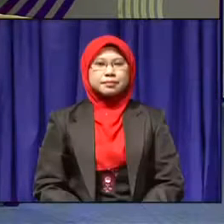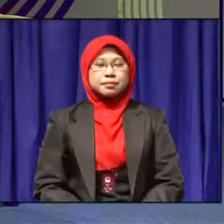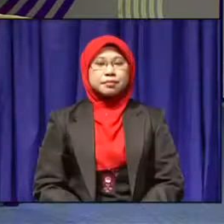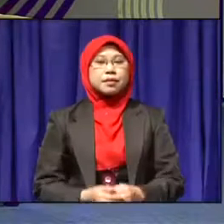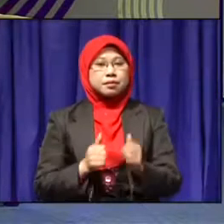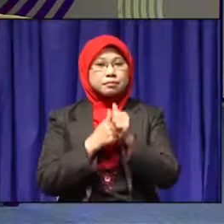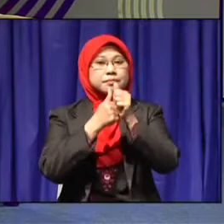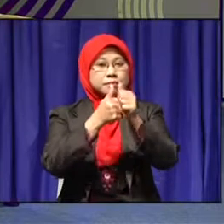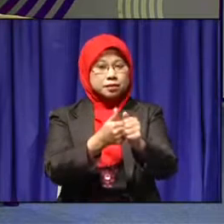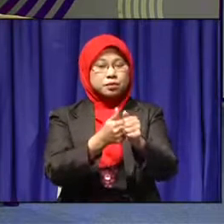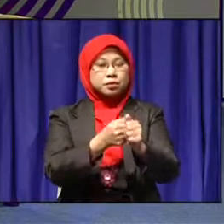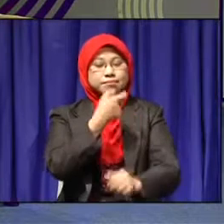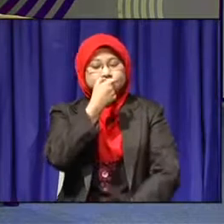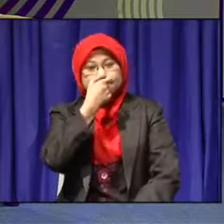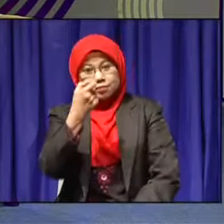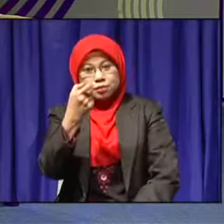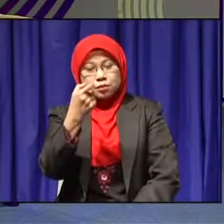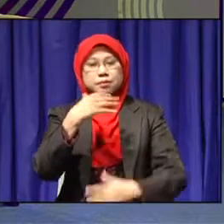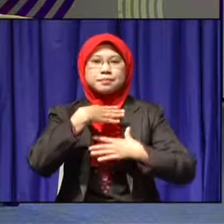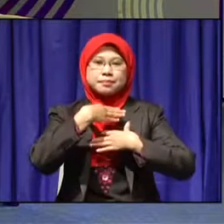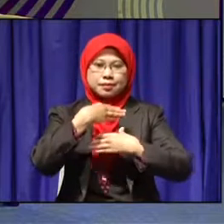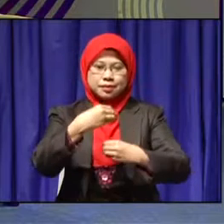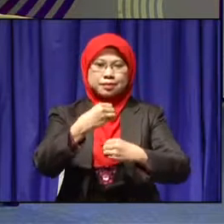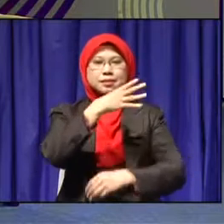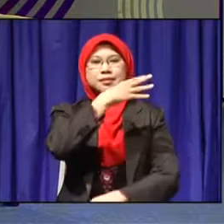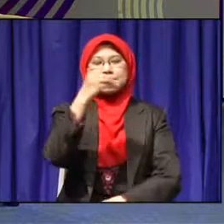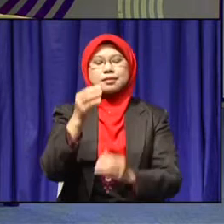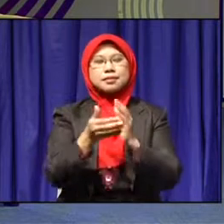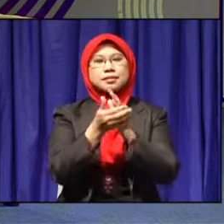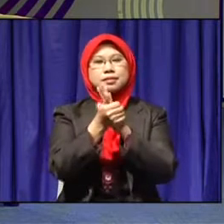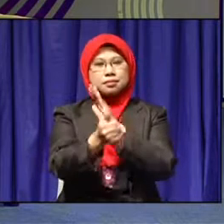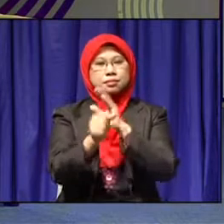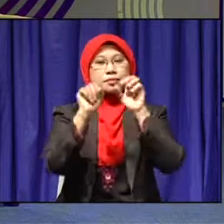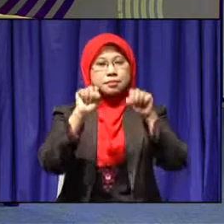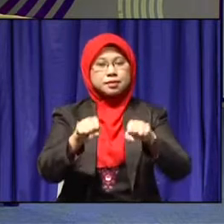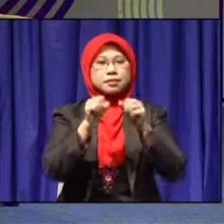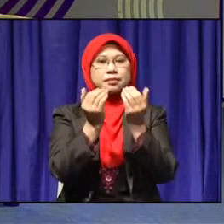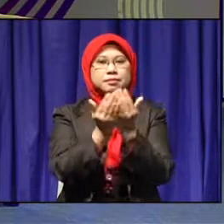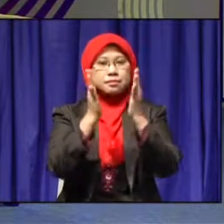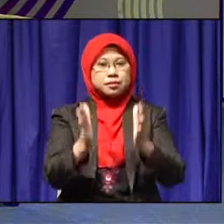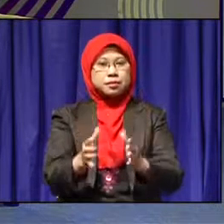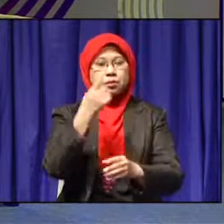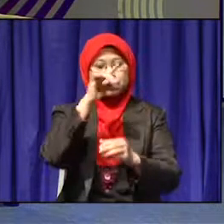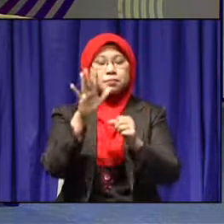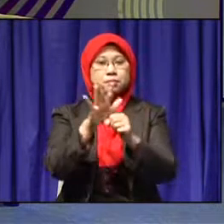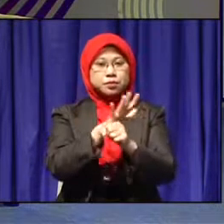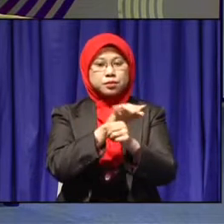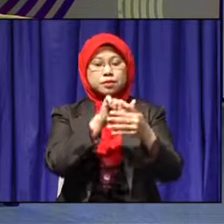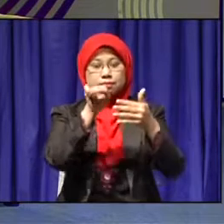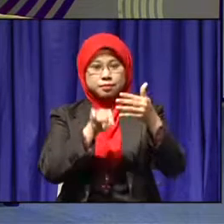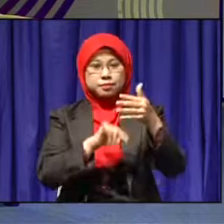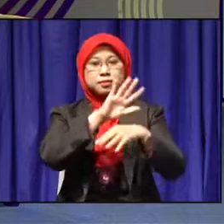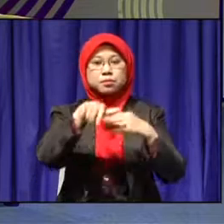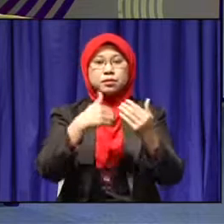berdasarkan kecenderungan minat dan kebolehan murid Jadi bagi memenuhi aspek tersebut